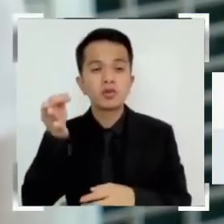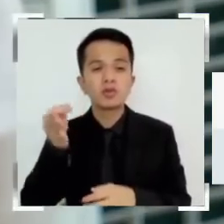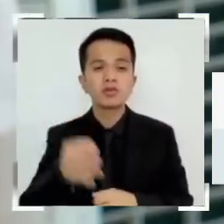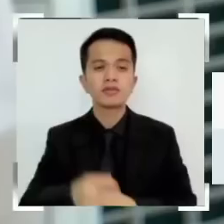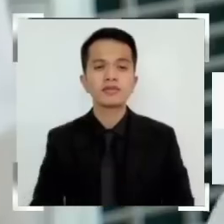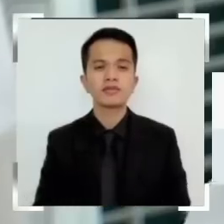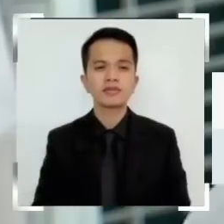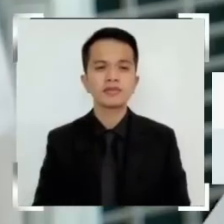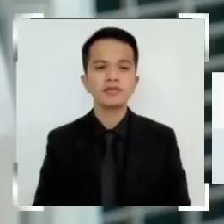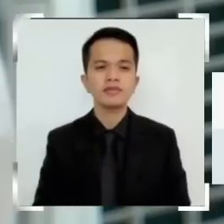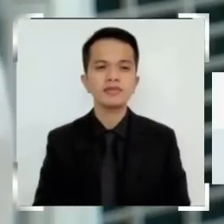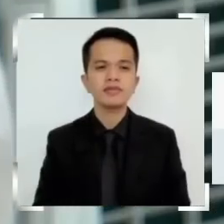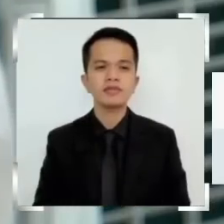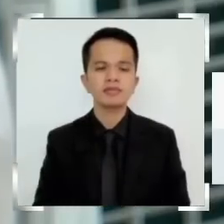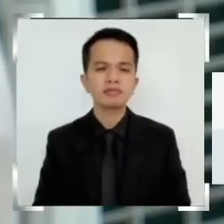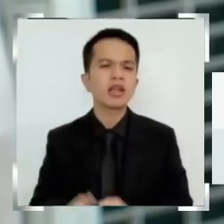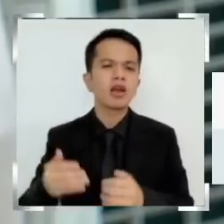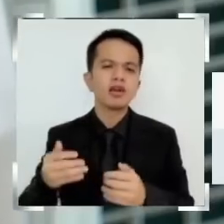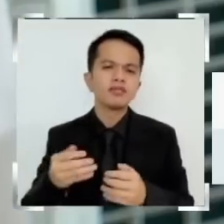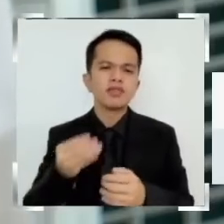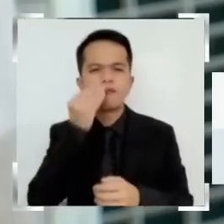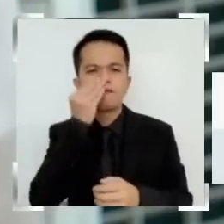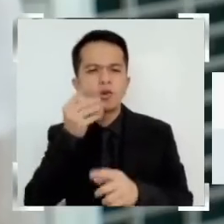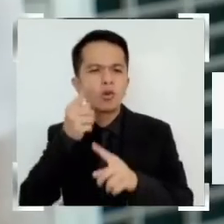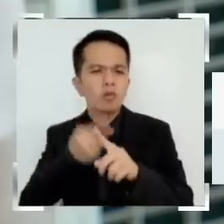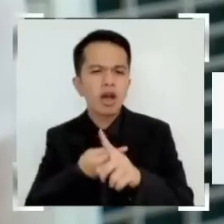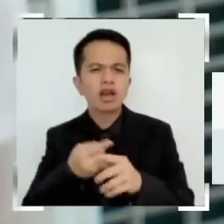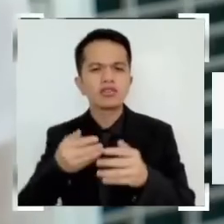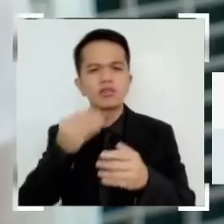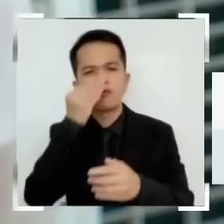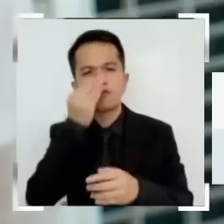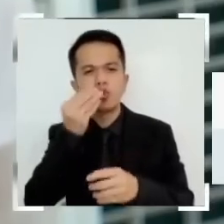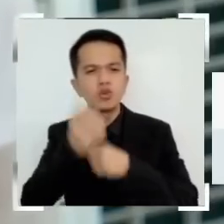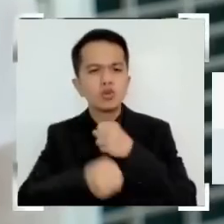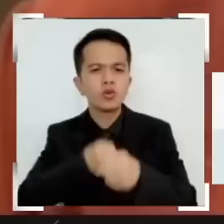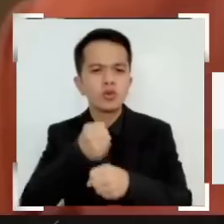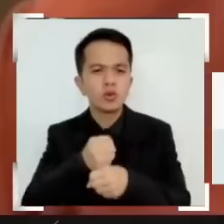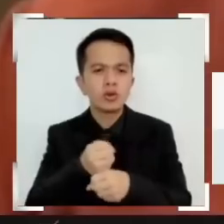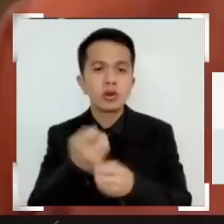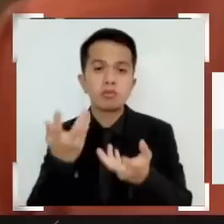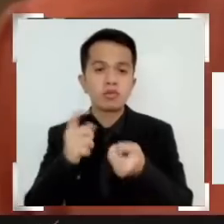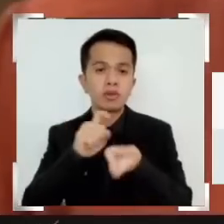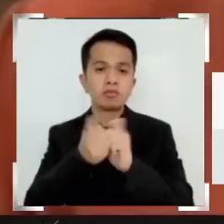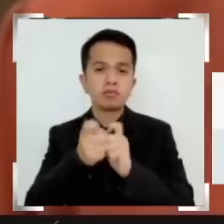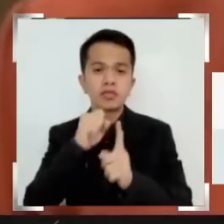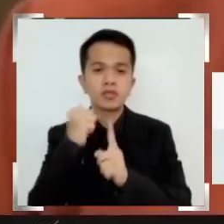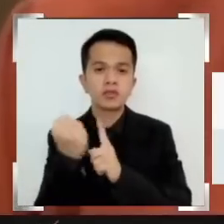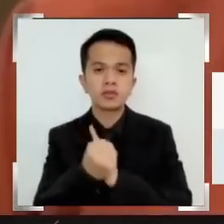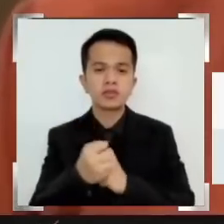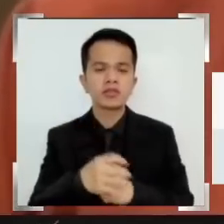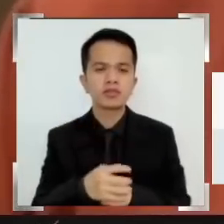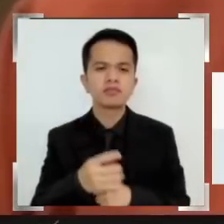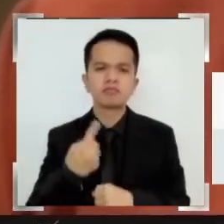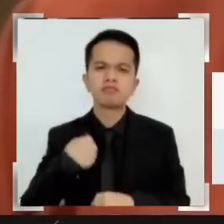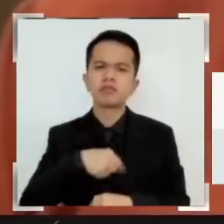in a little while, a few months from now, a year from now, sasabihin, magbago ang sitwasyon. We respect that